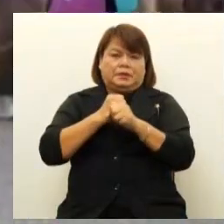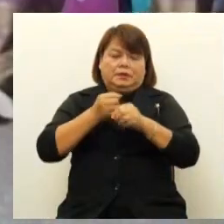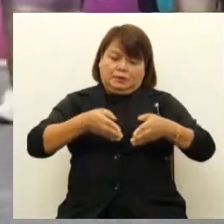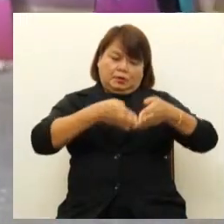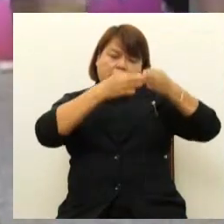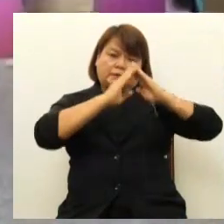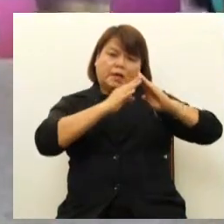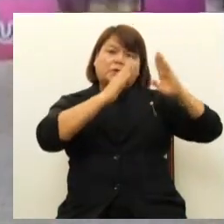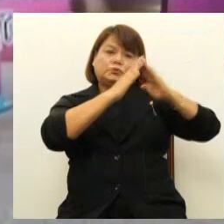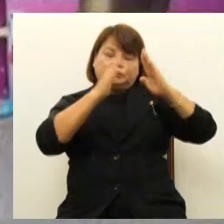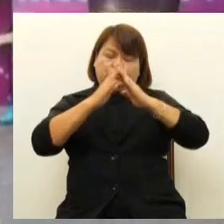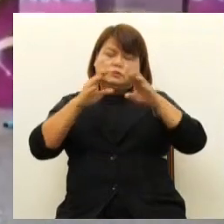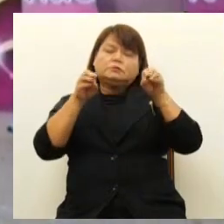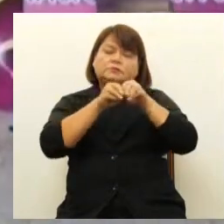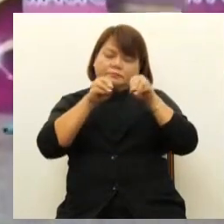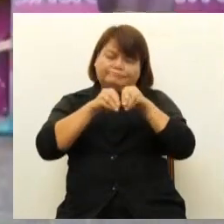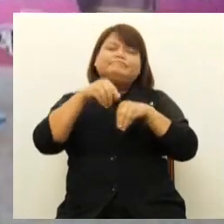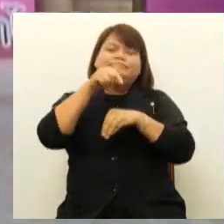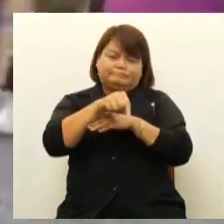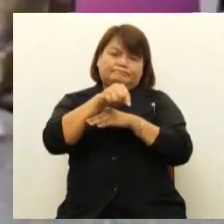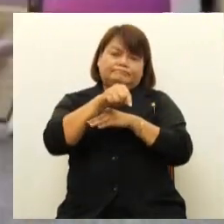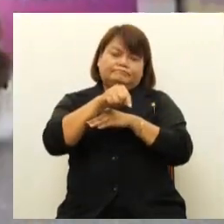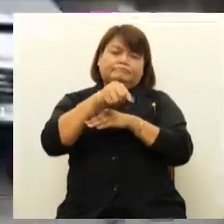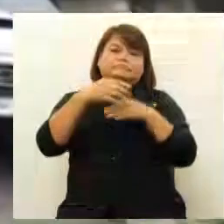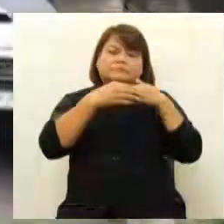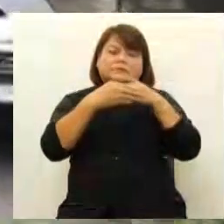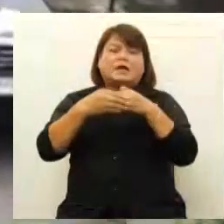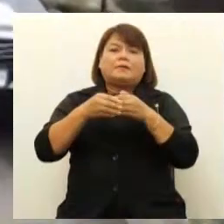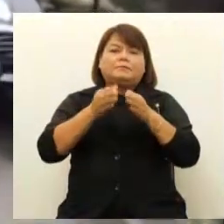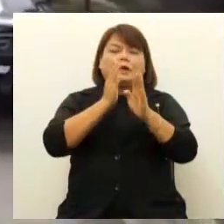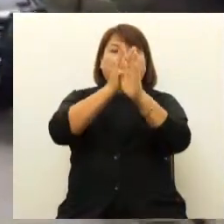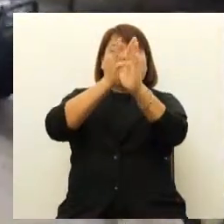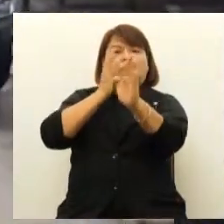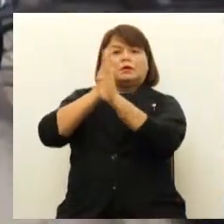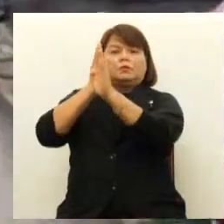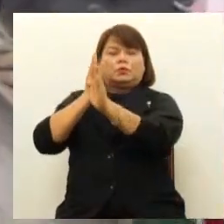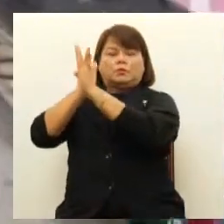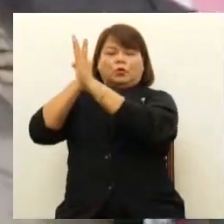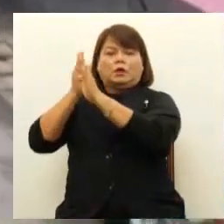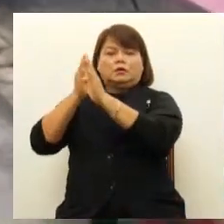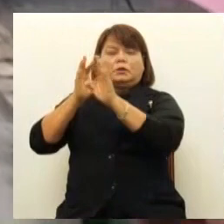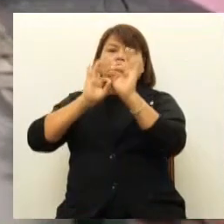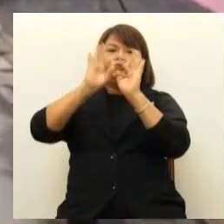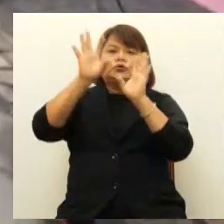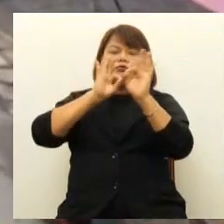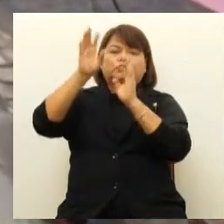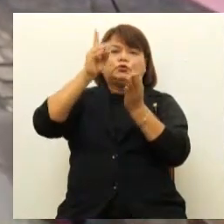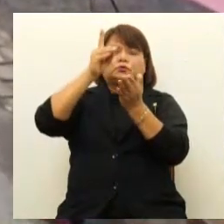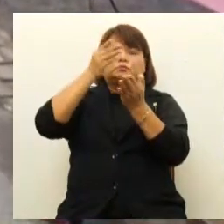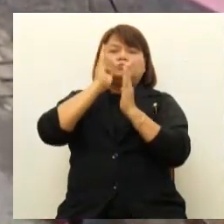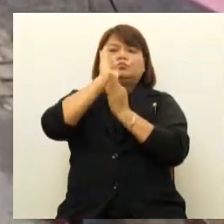คอกชุมชนใกล้เคียงนะครับที่จะนำขบวนนำบั้งไฟมาจุดแห่กันในสมัยนั้นนะครับจนถึงปัจ